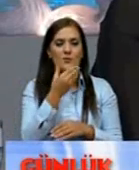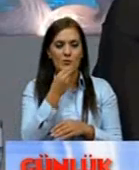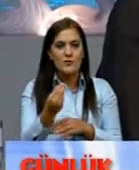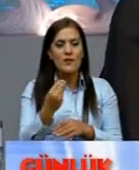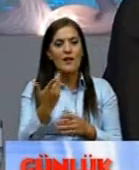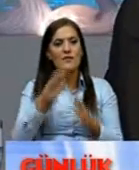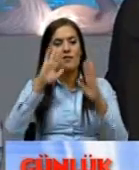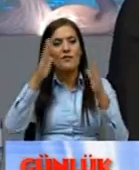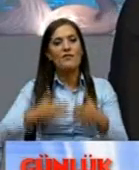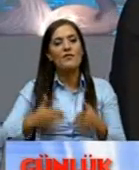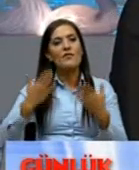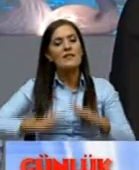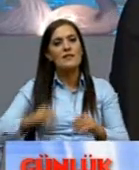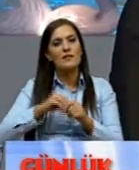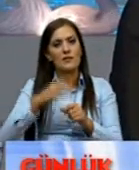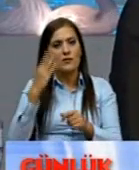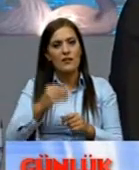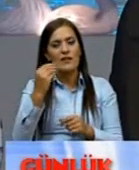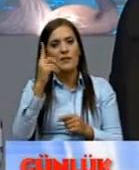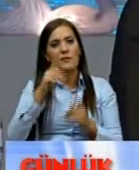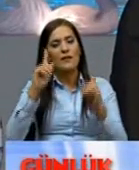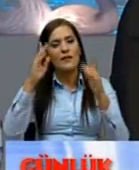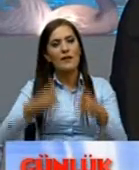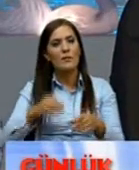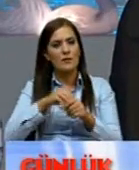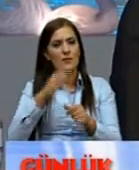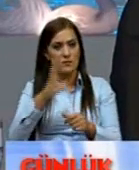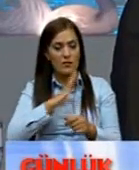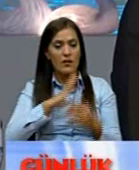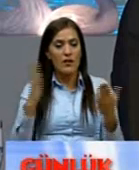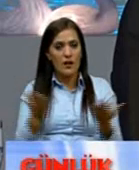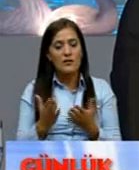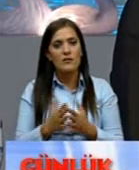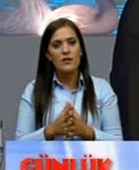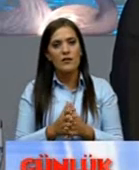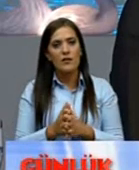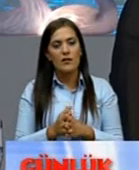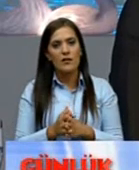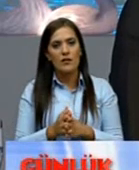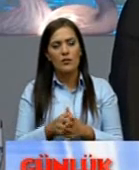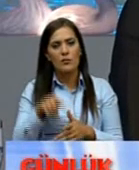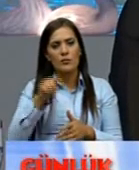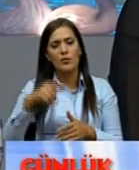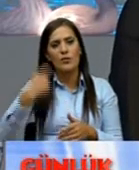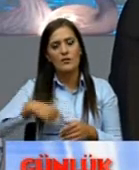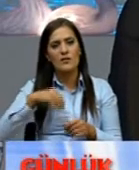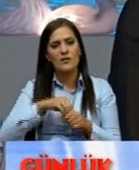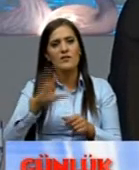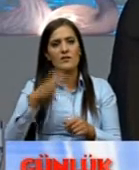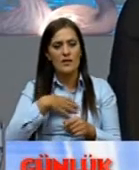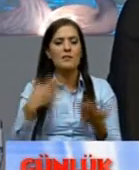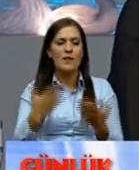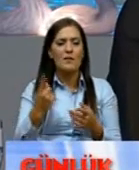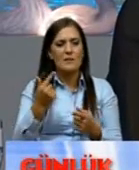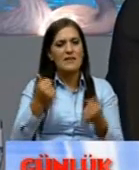Aslında fiziksel olarak da iyi bir yapımız var. Ancak... Hı hı. Bu özelliklere sahip